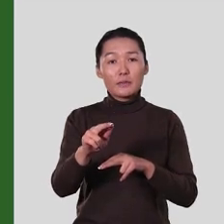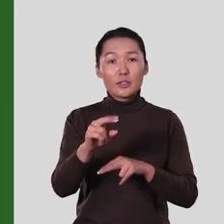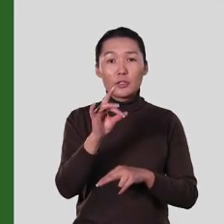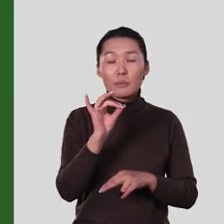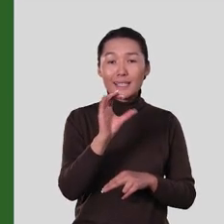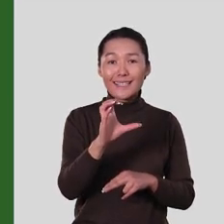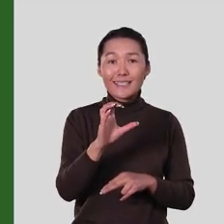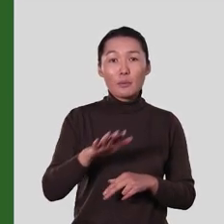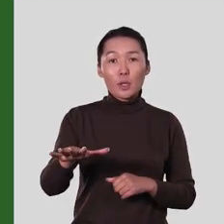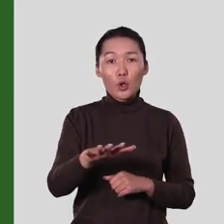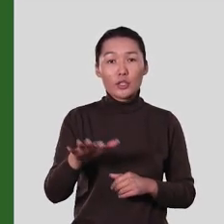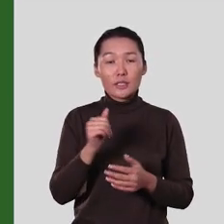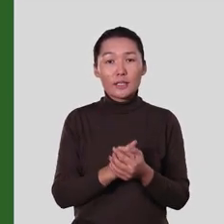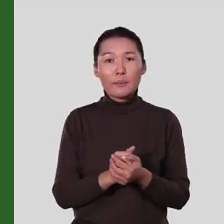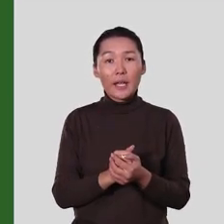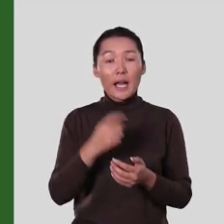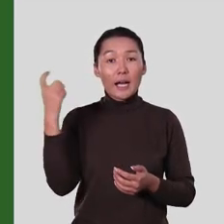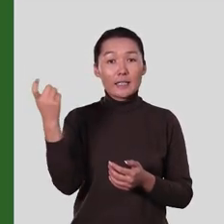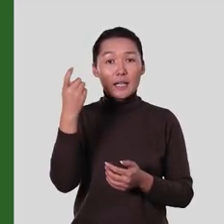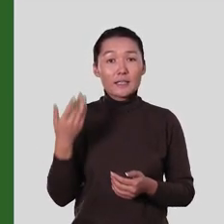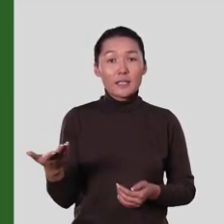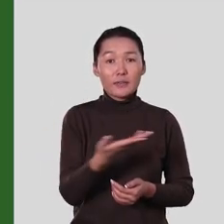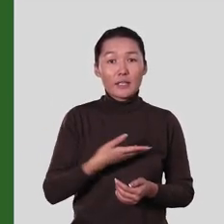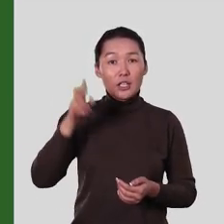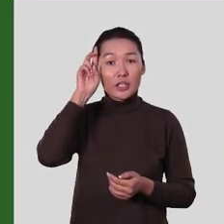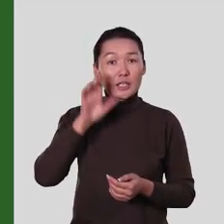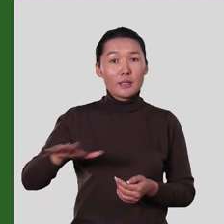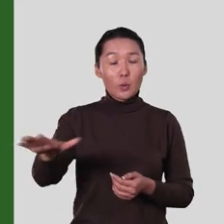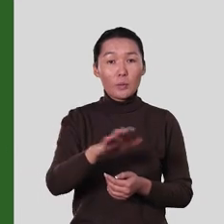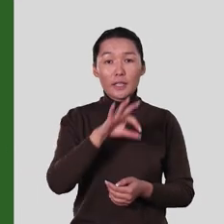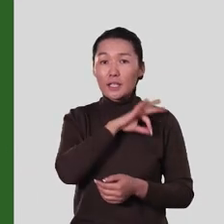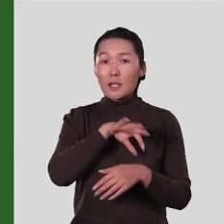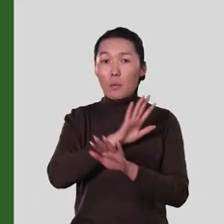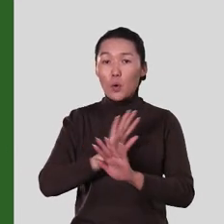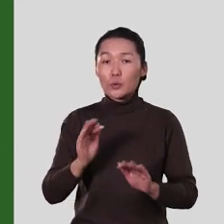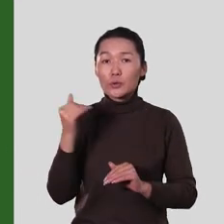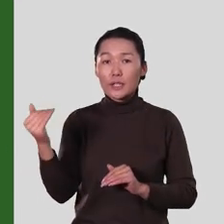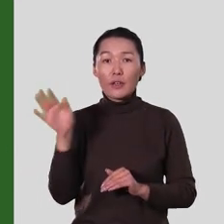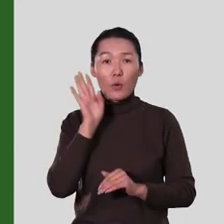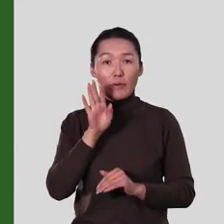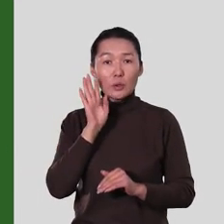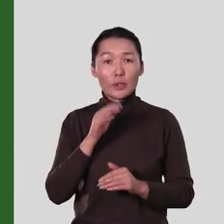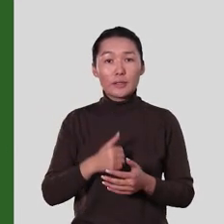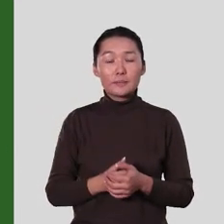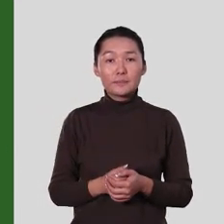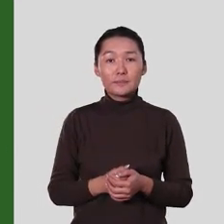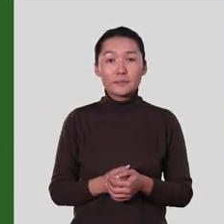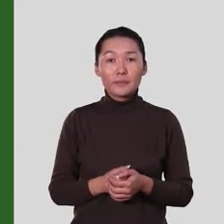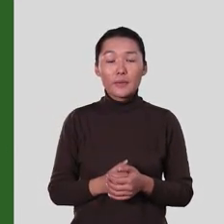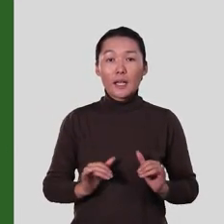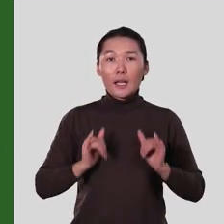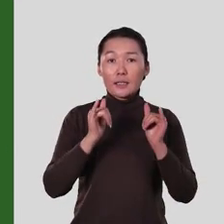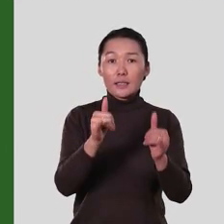рис площади, хотя хозяйства нашей республики не пользуются его водой.